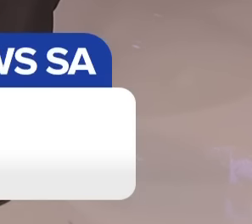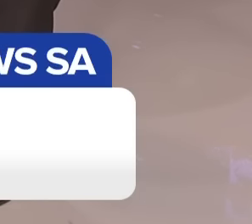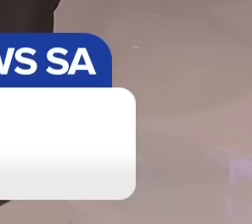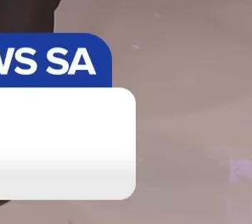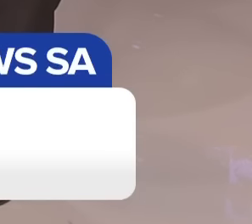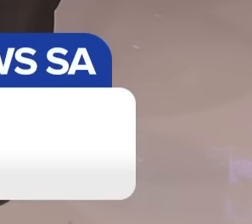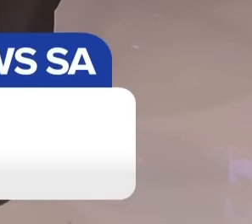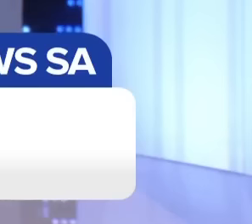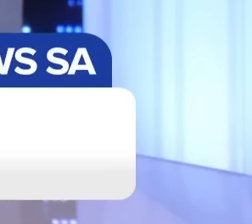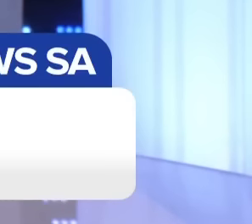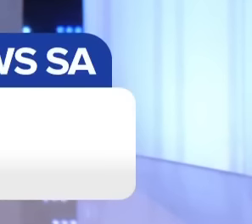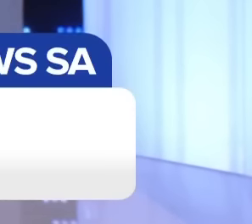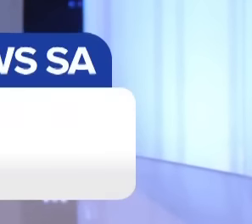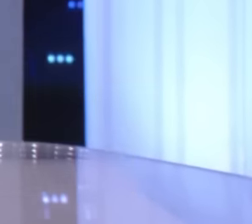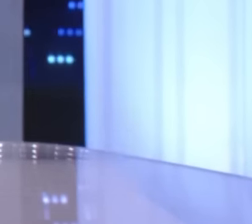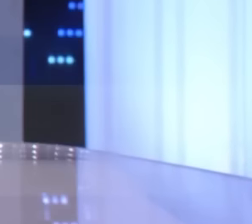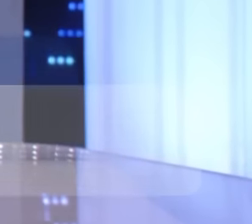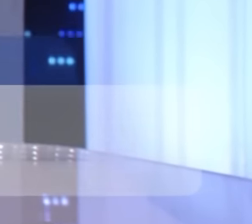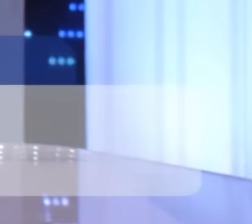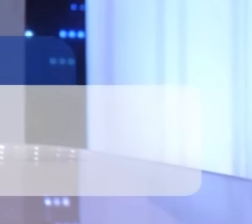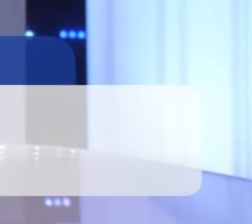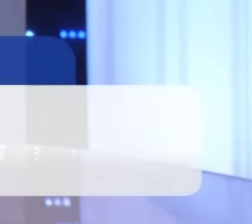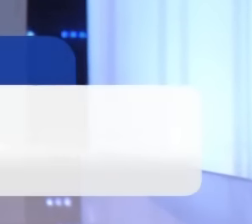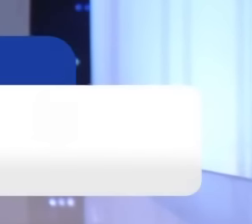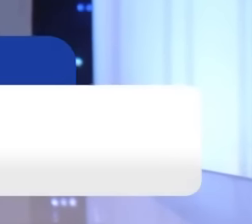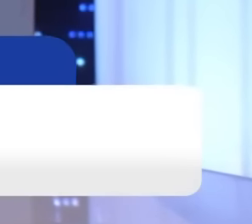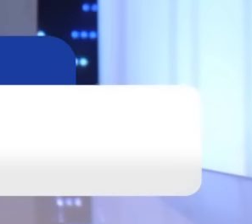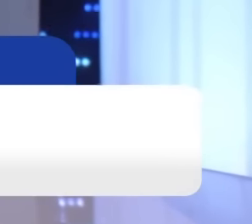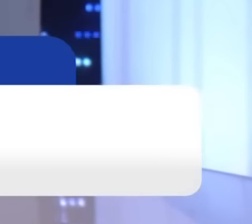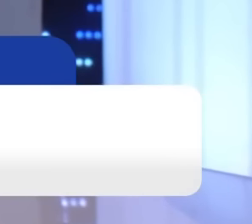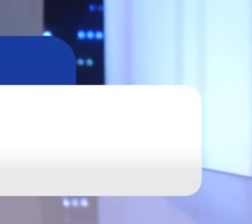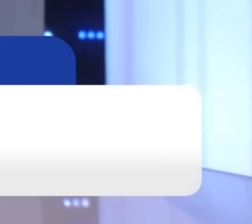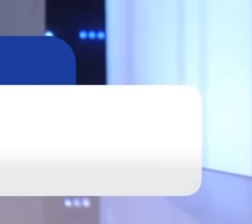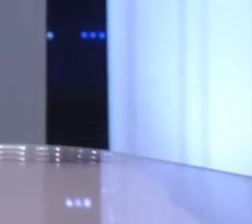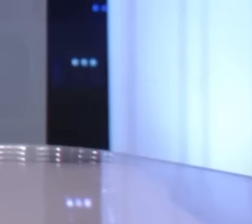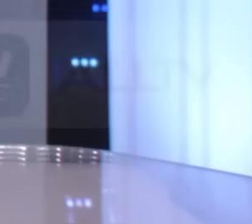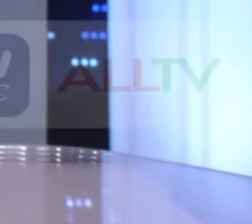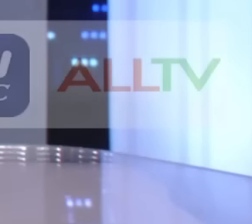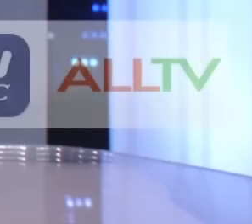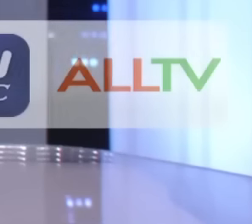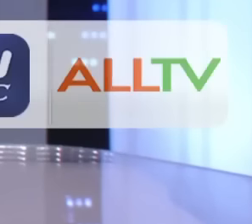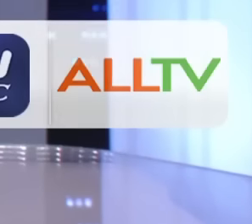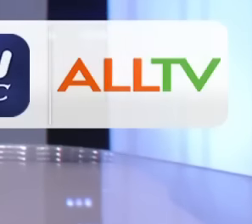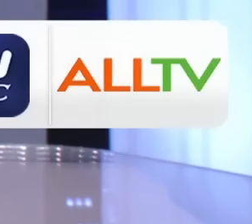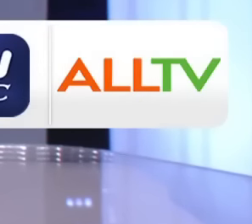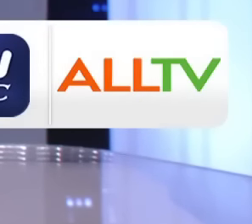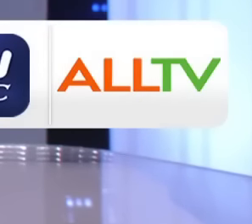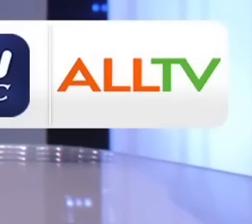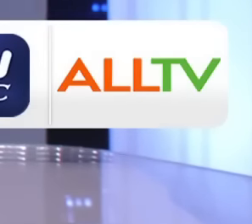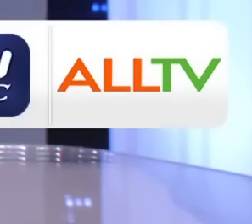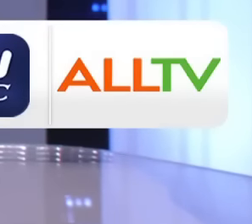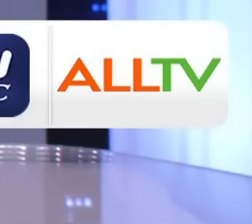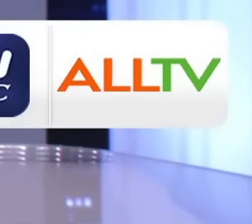Karen Davila. At sama-sama rin tayo sa Gabi-Gabi sa All TV. Ako naman po ang inyong